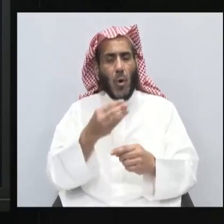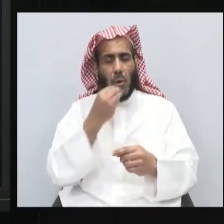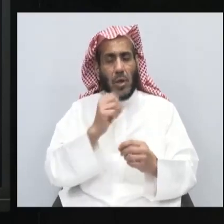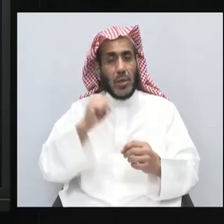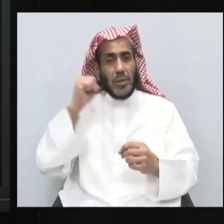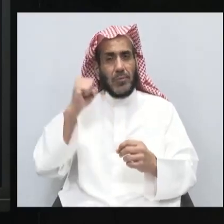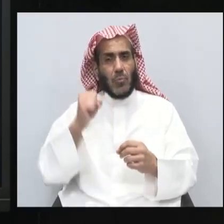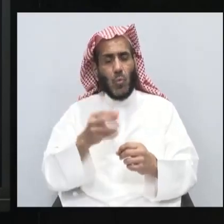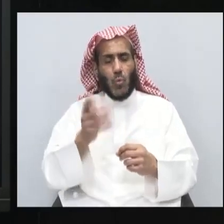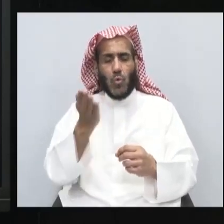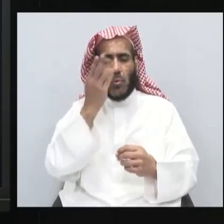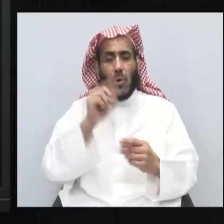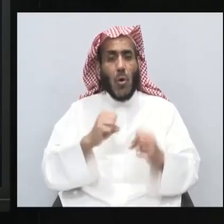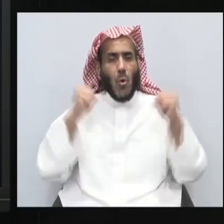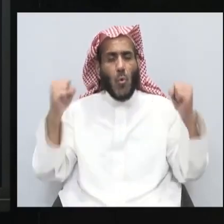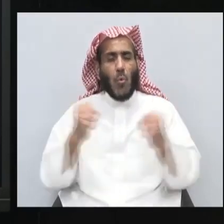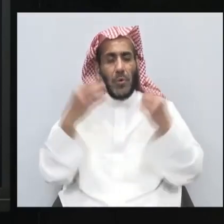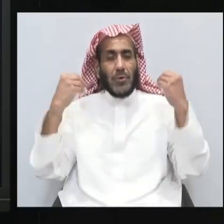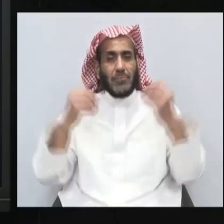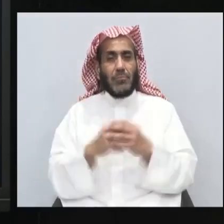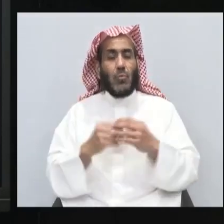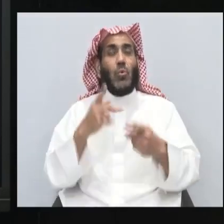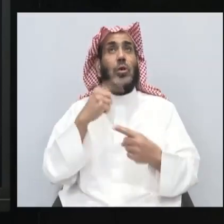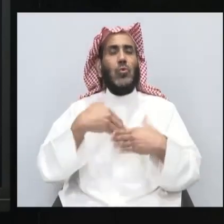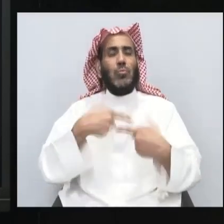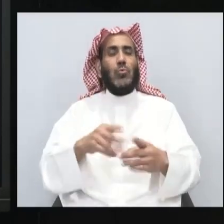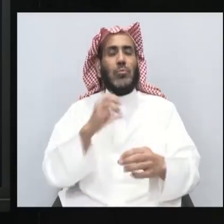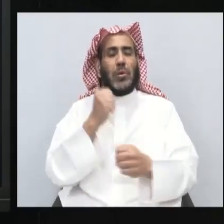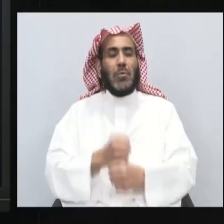بالتغذية الصحية وشرب الماء وممارسة الرياضة، ودمتم سالمين، فمان الله.